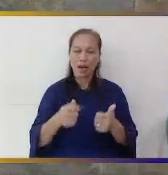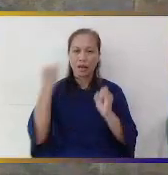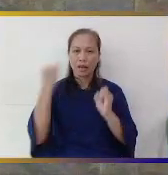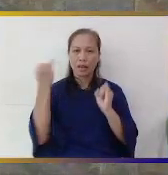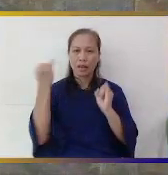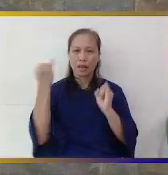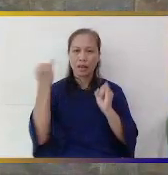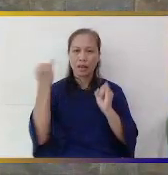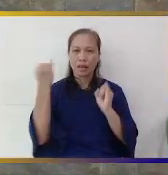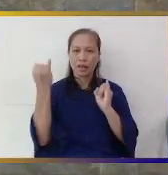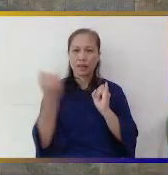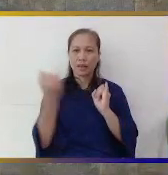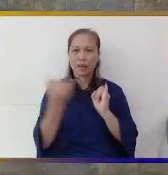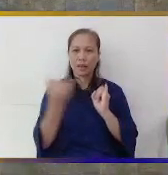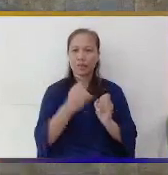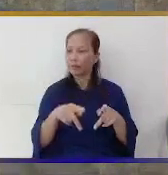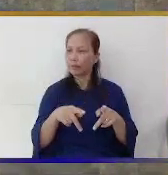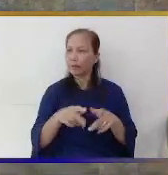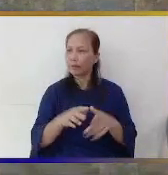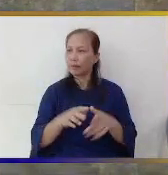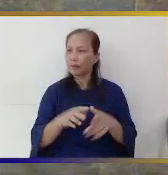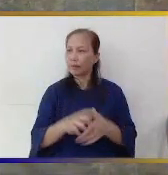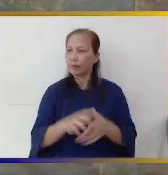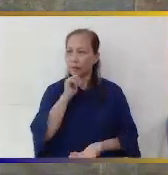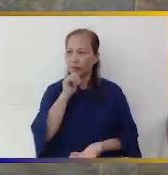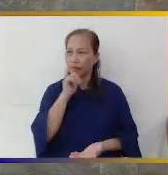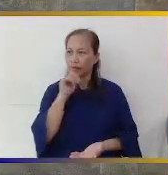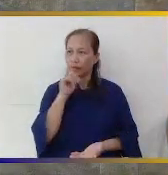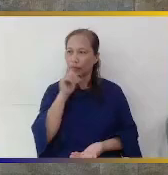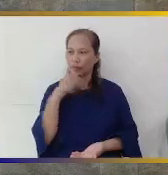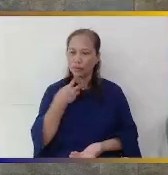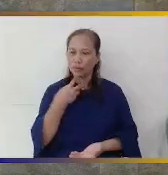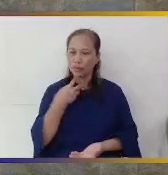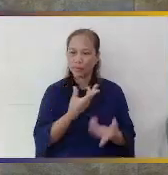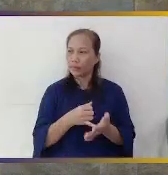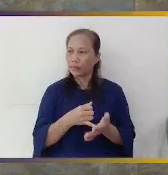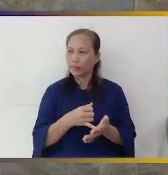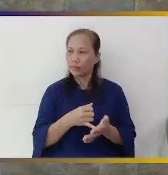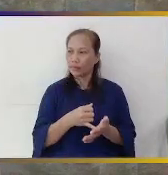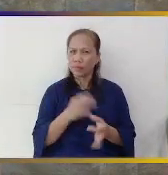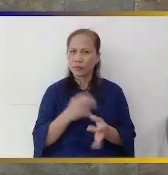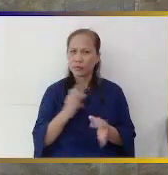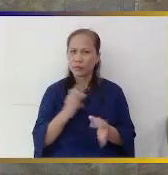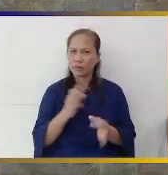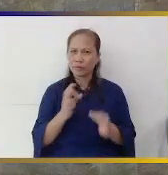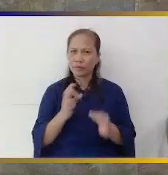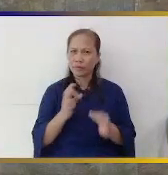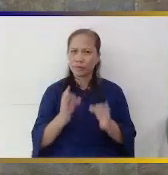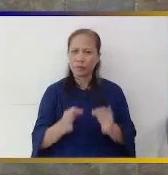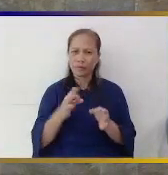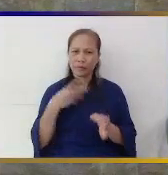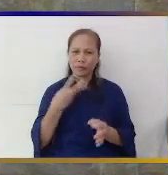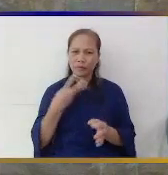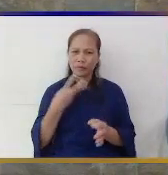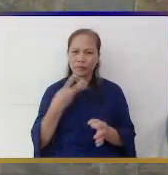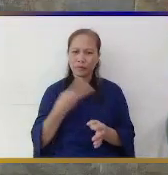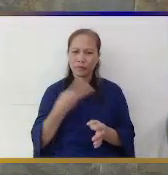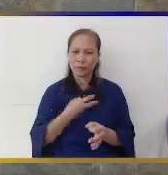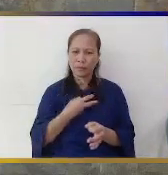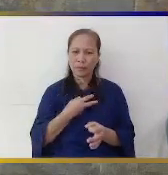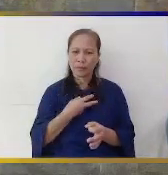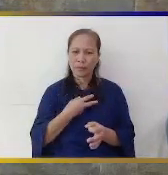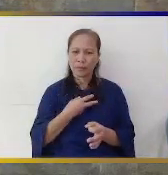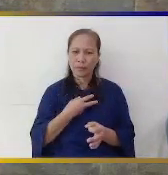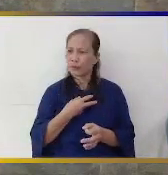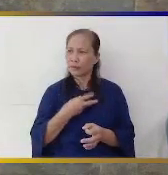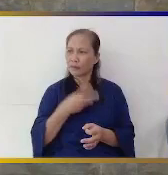sabihin ah hindi lang natin Gaano mabanggit dito pero kung babaliktarin natin ay matinding kaang Atan yun kas